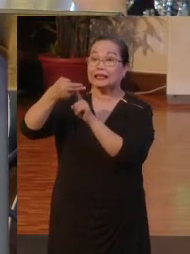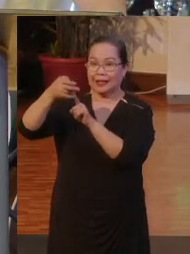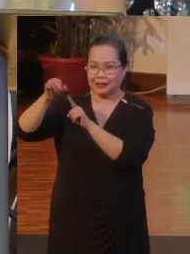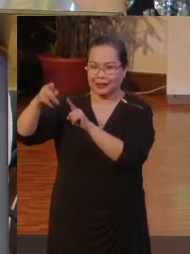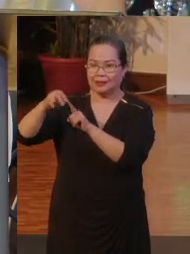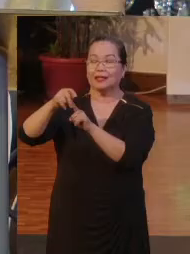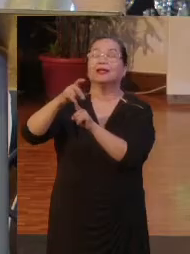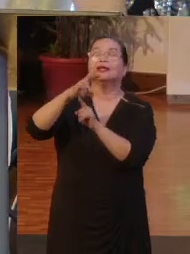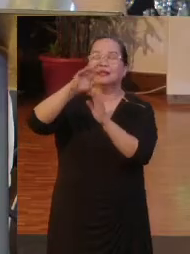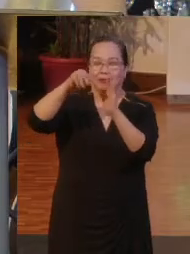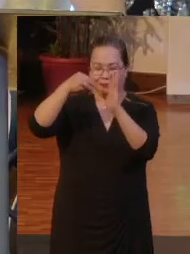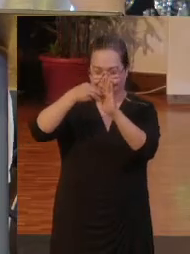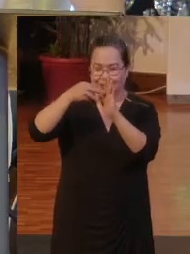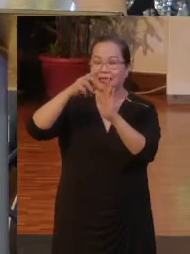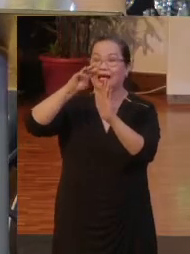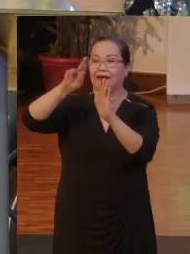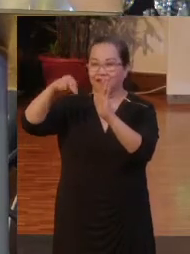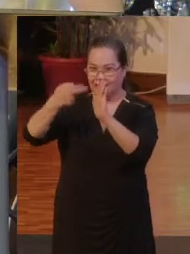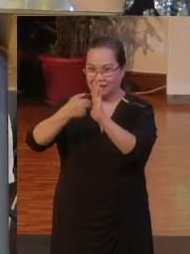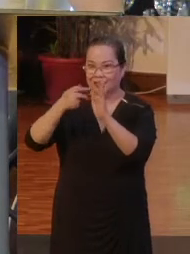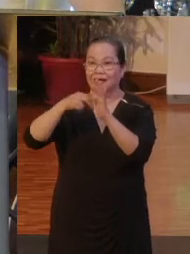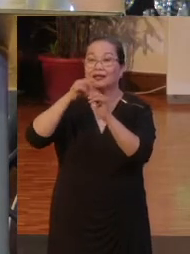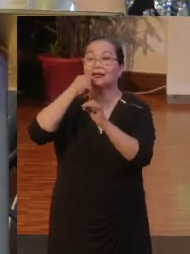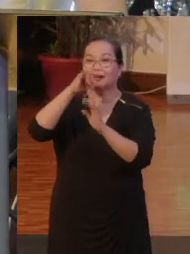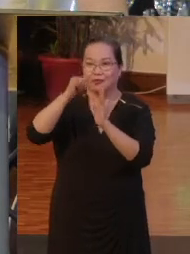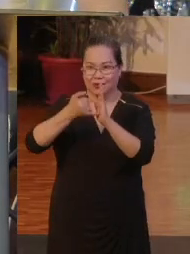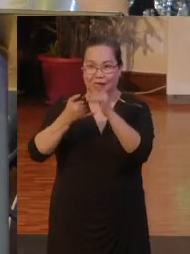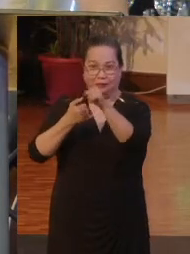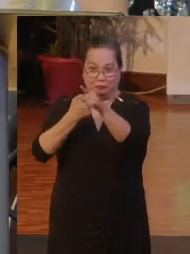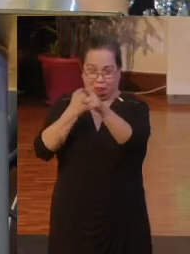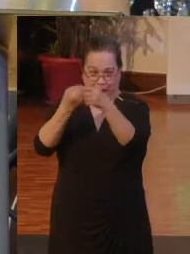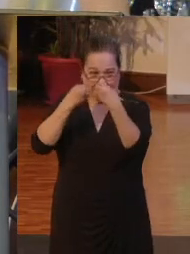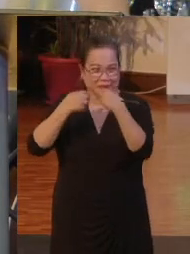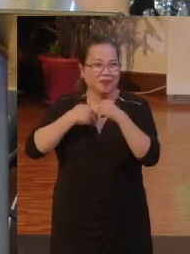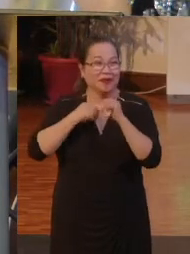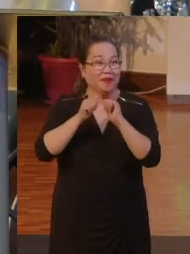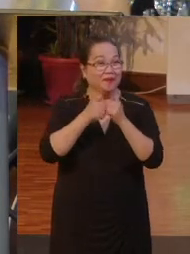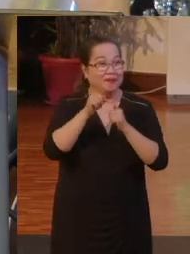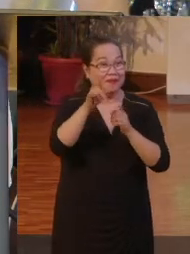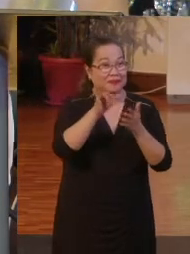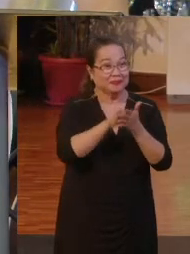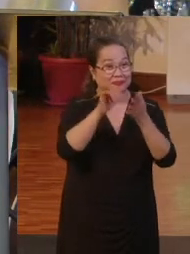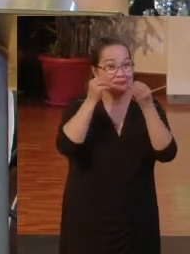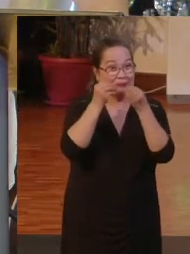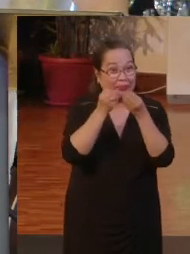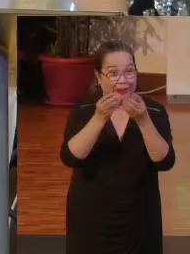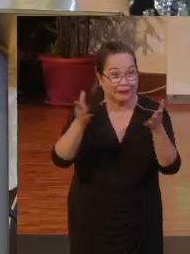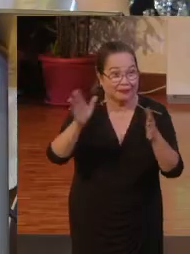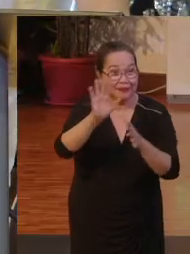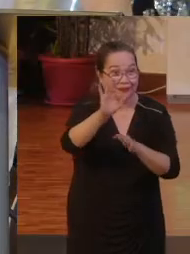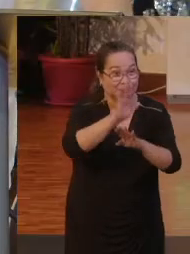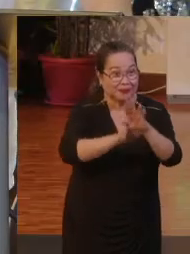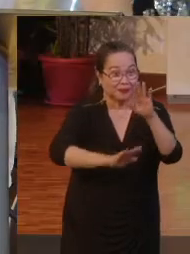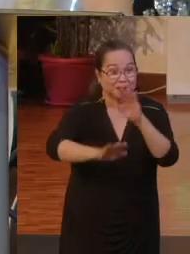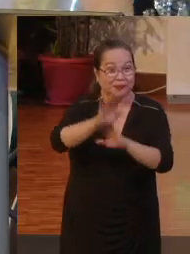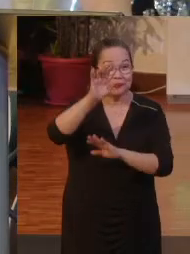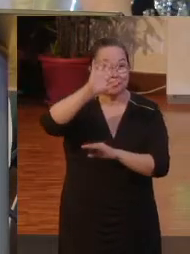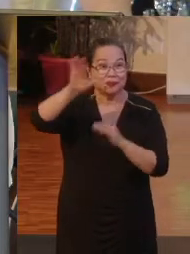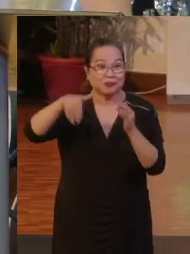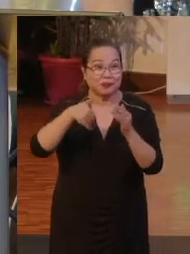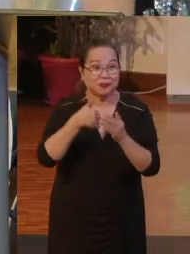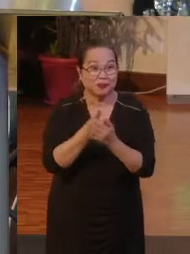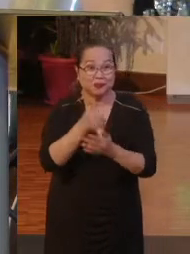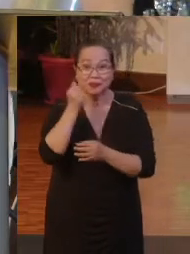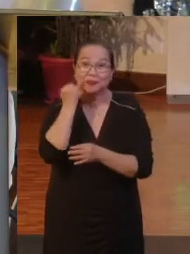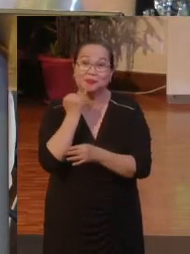the Girgashites, the Hivites, and the Jebusites. And I gave them into your hand. And